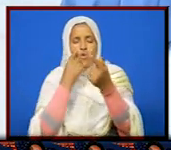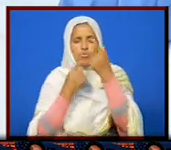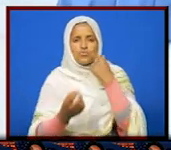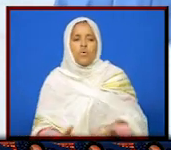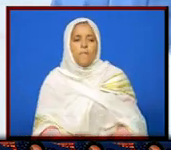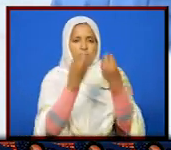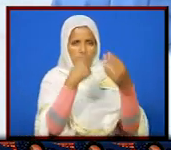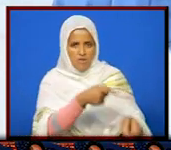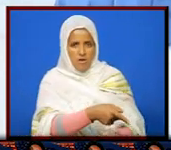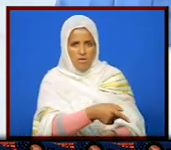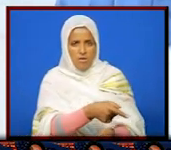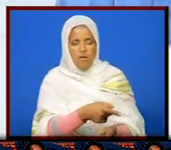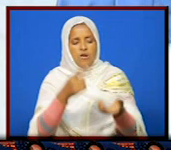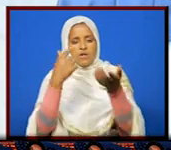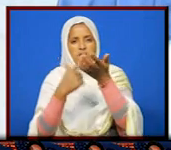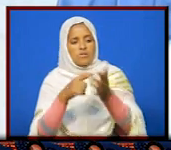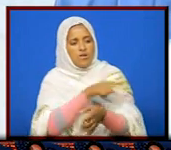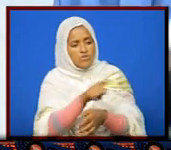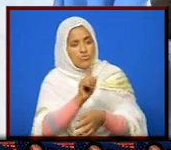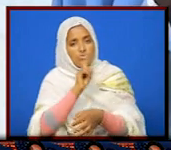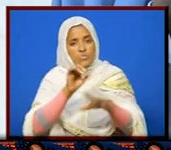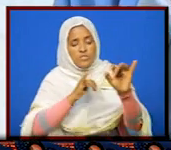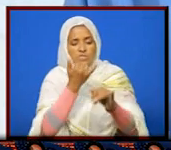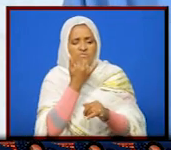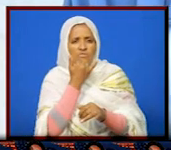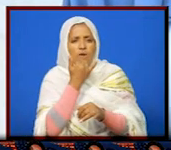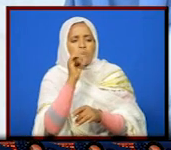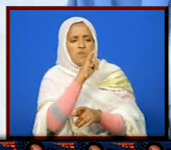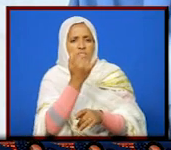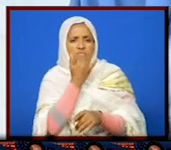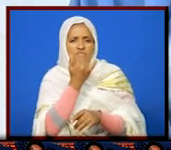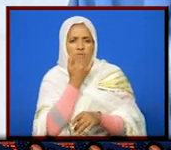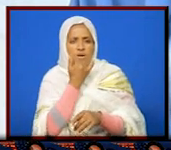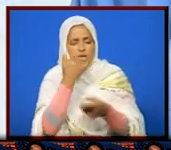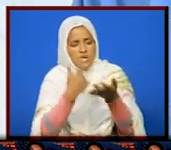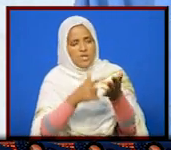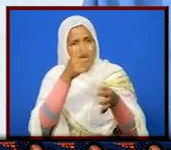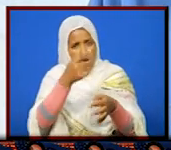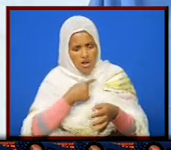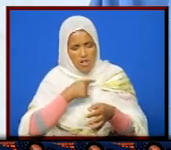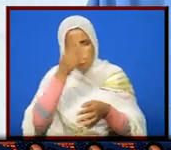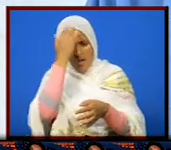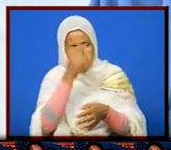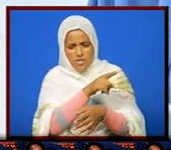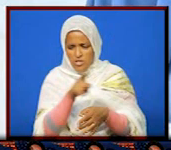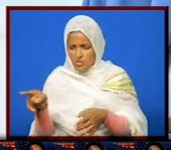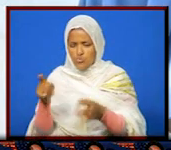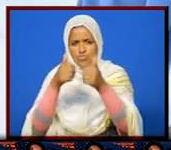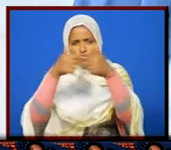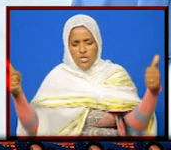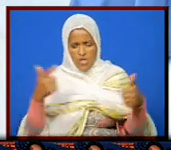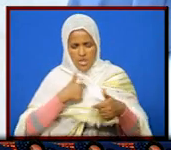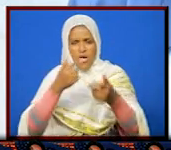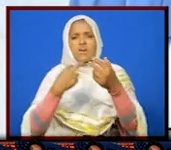ድረስ ለቅሶ ያበዛሉ። ከዛ እነሱ ምን አድርገን ነው ብለው ምን አድርጎን ነው እንዲህ ያለን? ለምንድን ነው